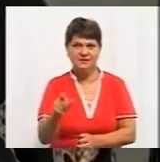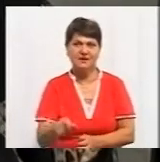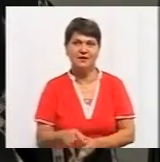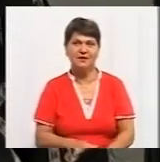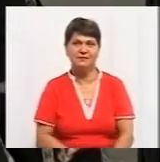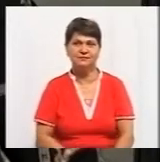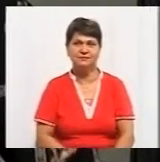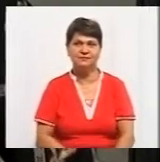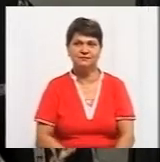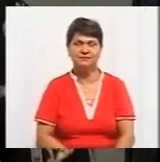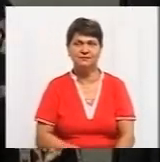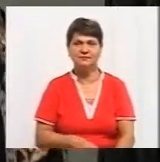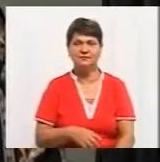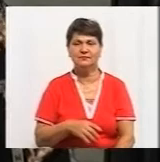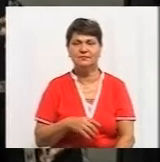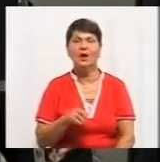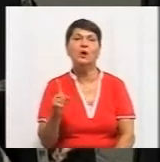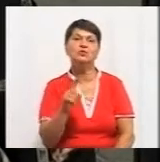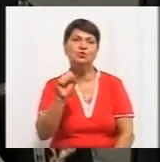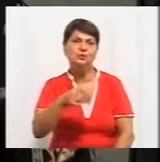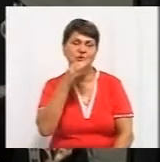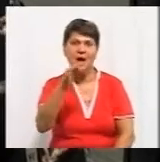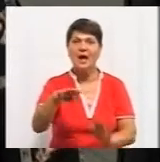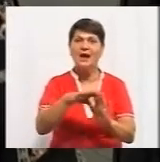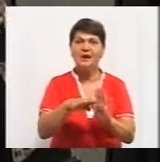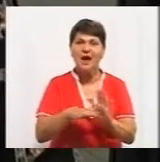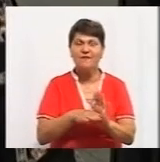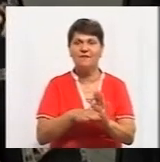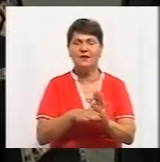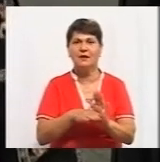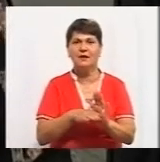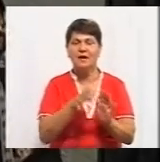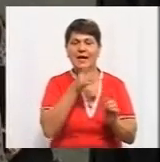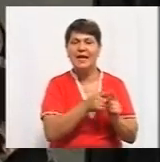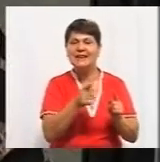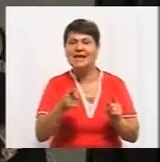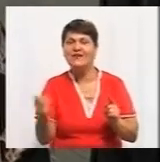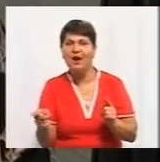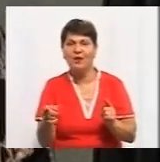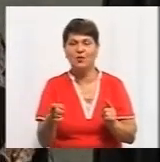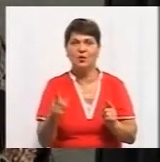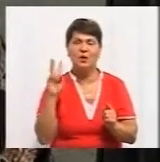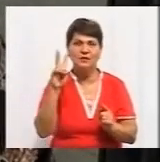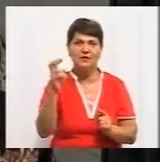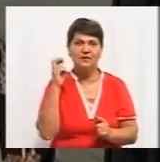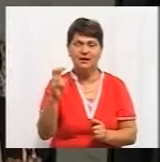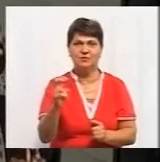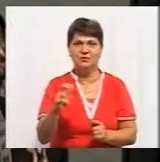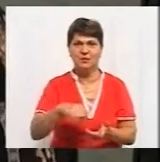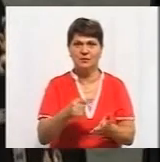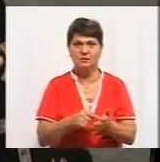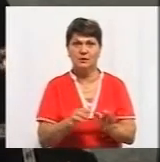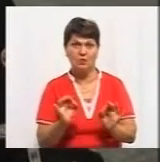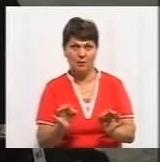Ілі платно оплачують. Що можете сказати про графіки руху і інтервалу руху тролейбусів, трамваїв на маршрутах міста?